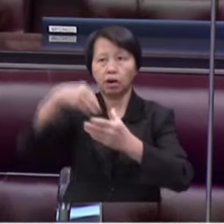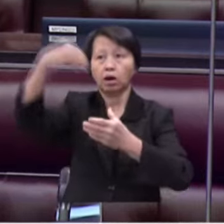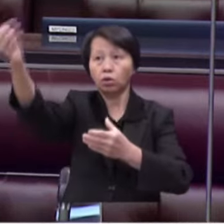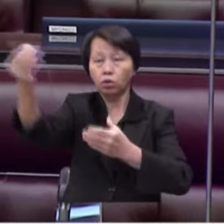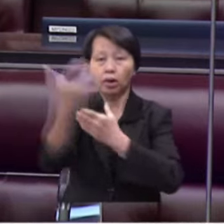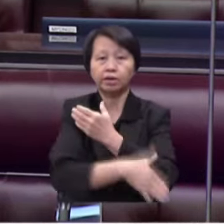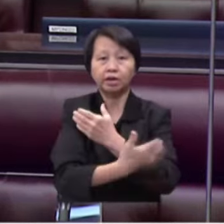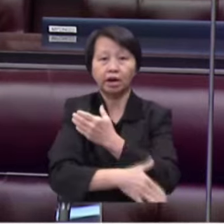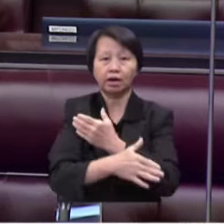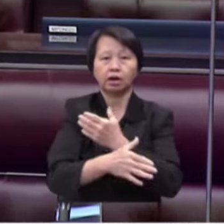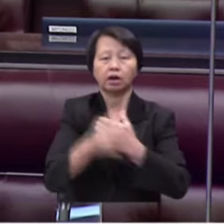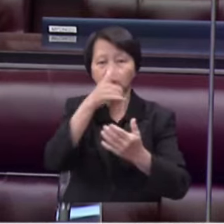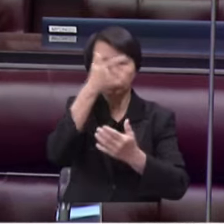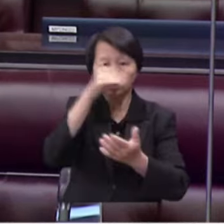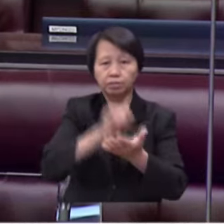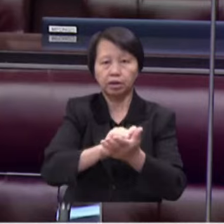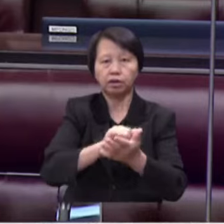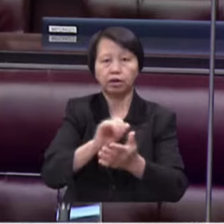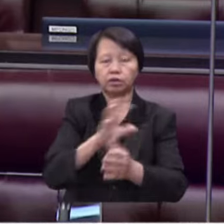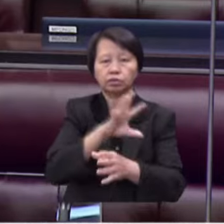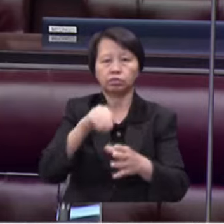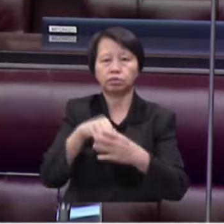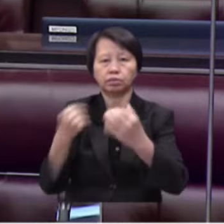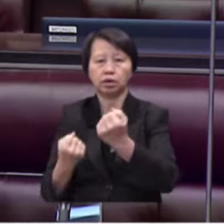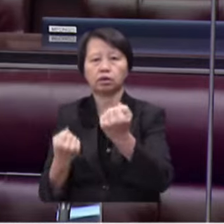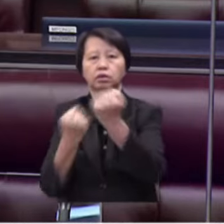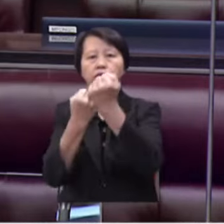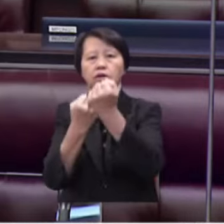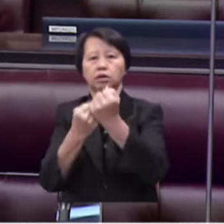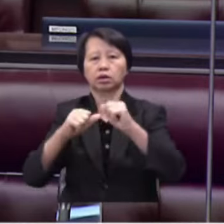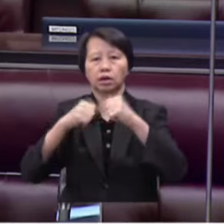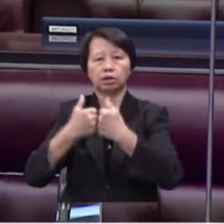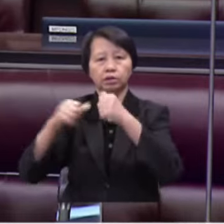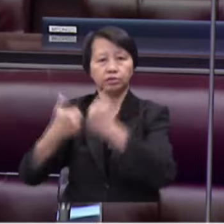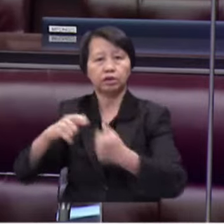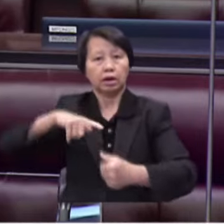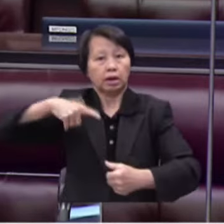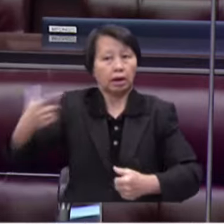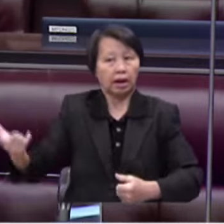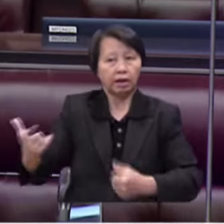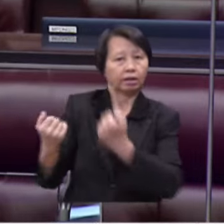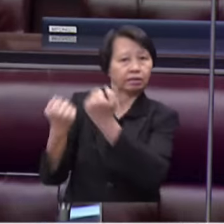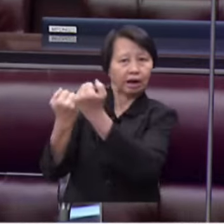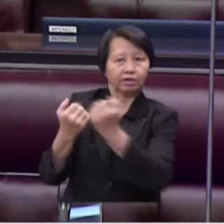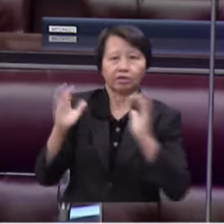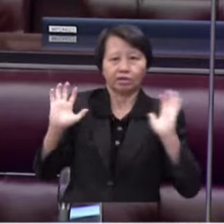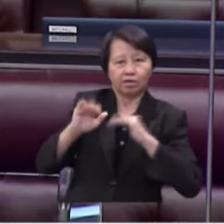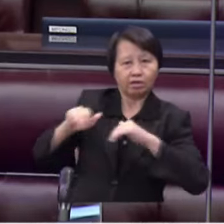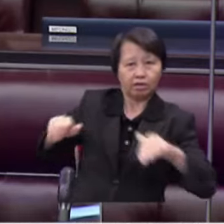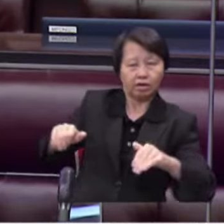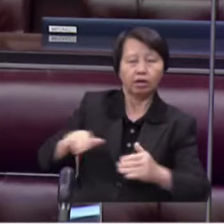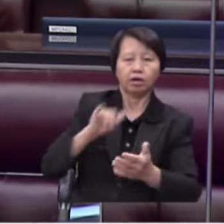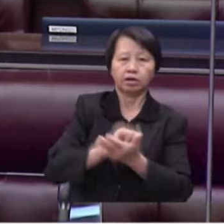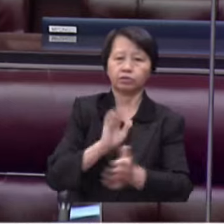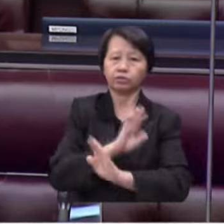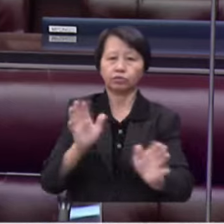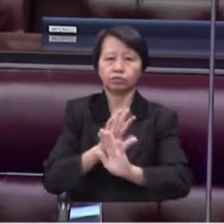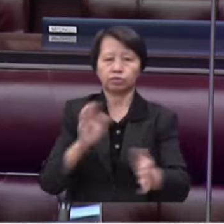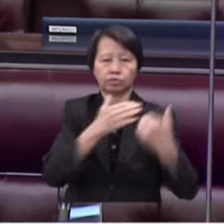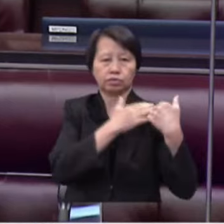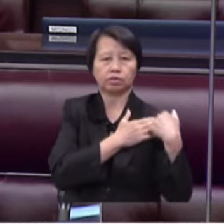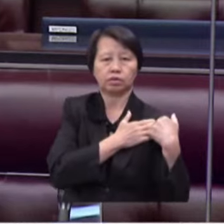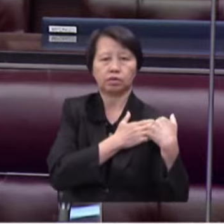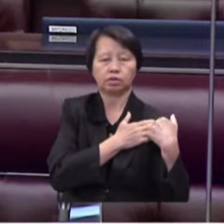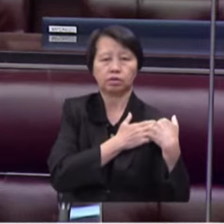luar negara karena itu melibatkan penajaan dari agency agensi yang lain itu bukan tanggung jawab